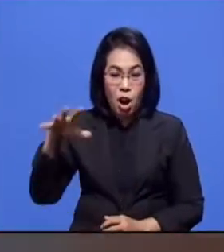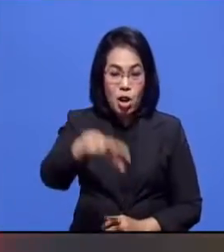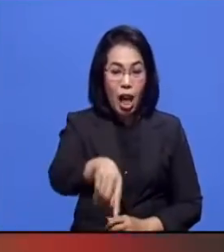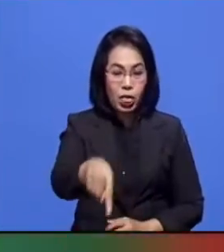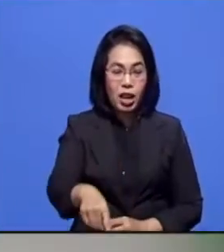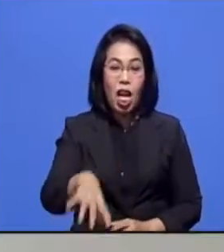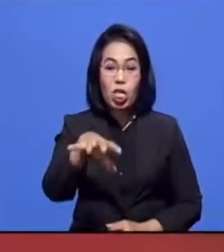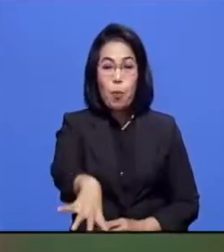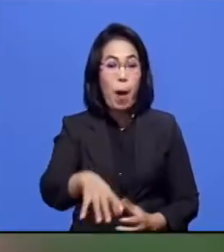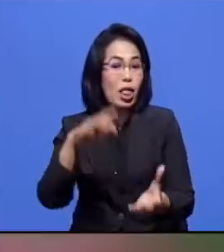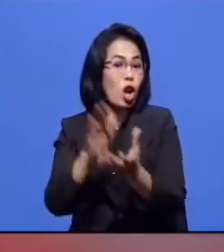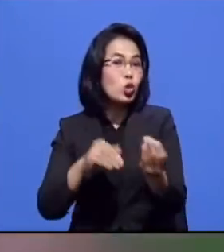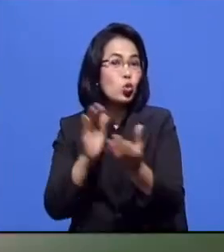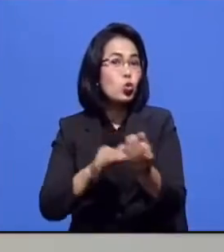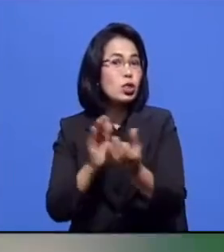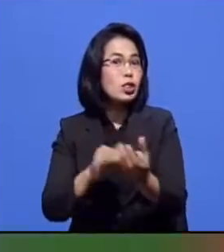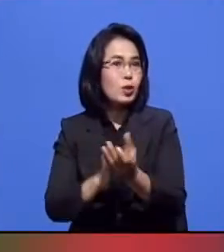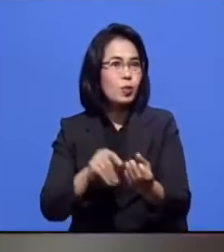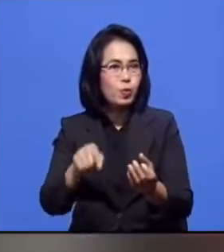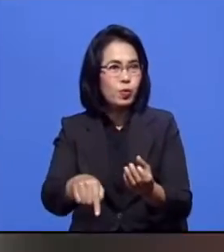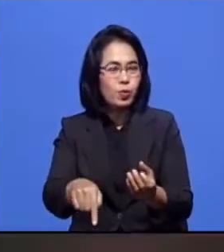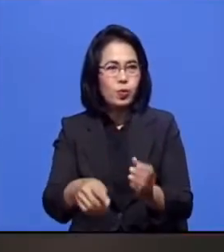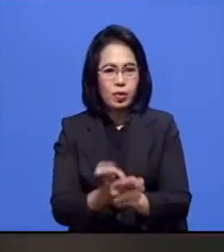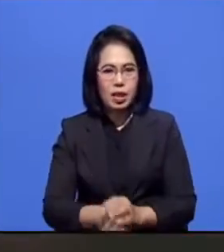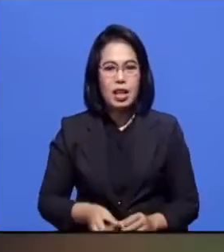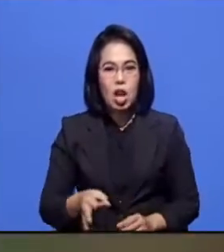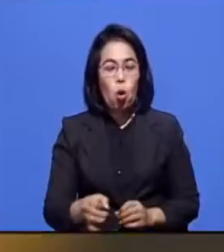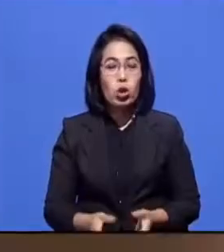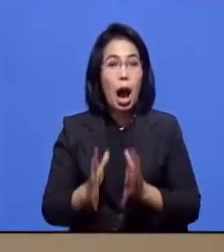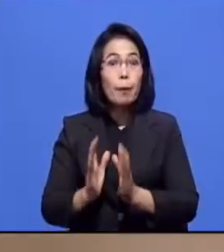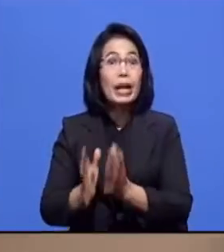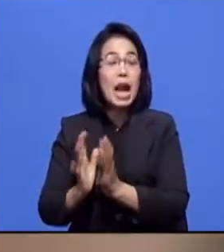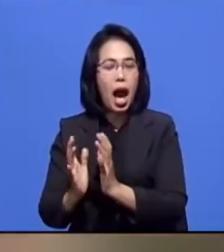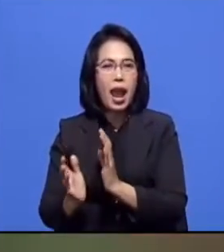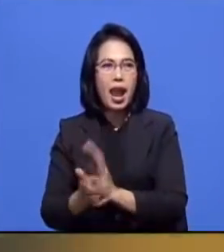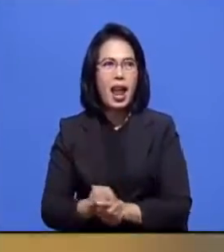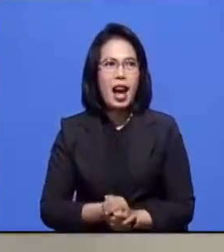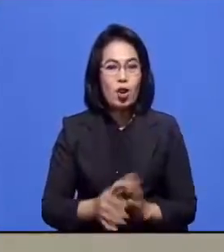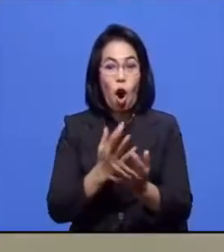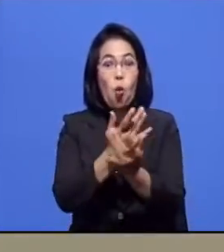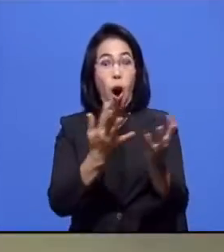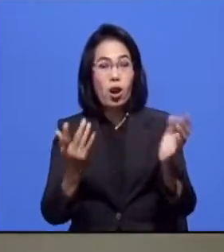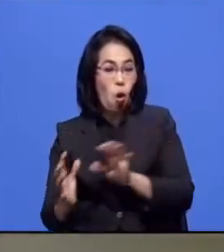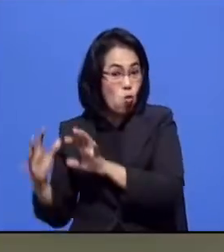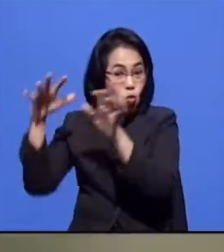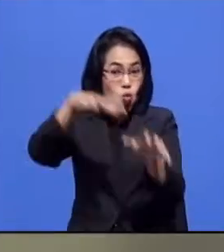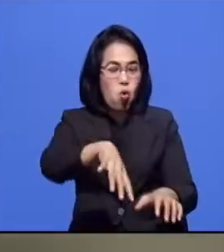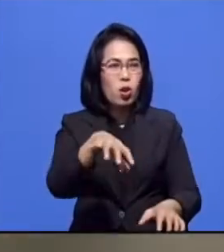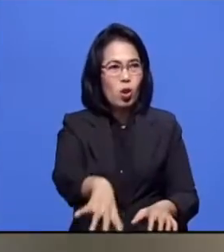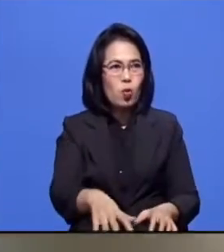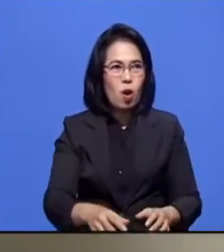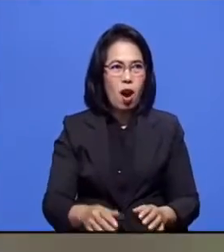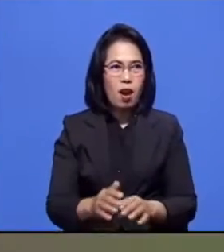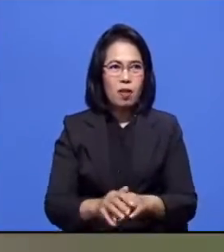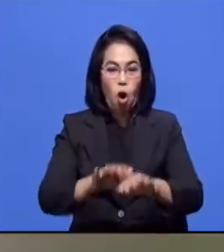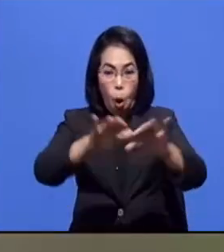lapakjudi lokasijudi di lingkungan 9 Medan Labuhan diserang hama bersama puluhan warga lain Mereka membalikkan